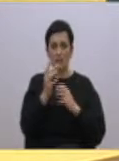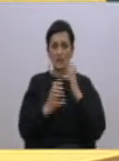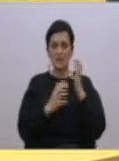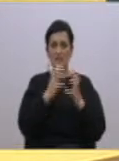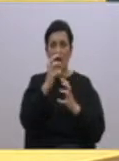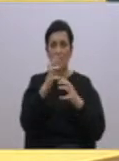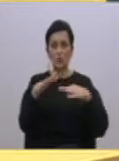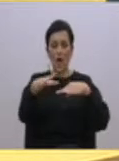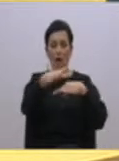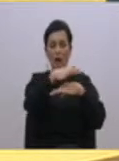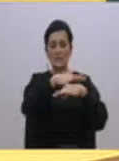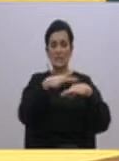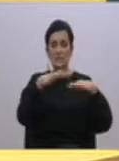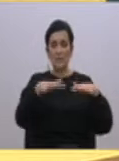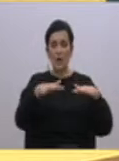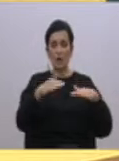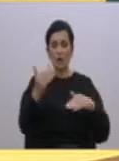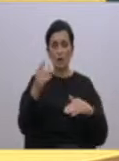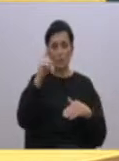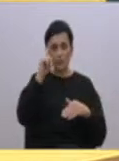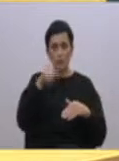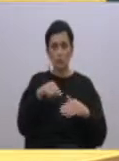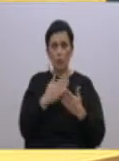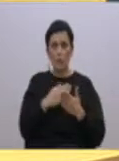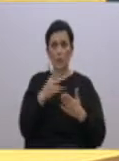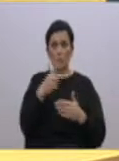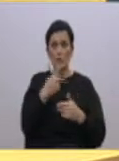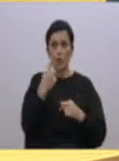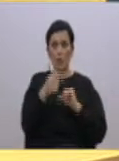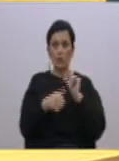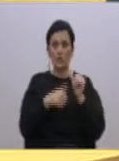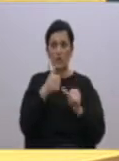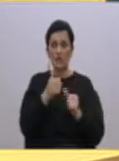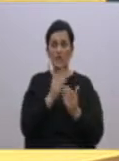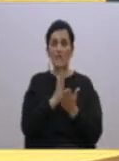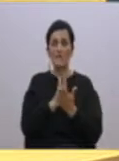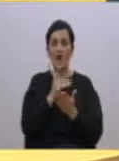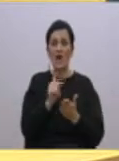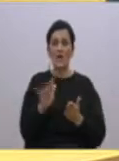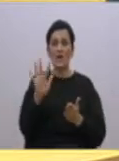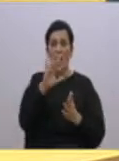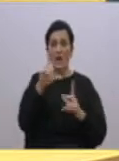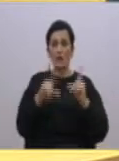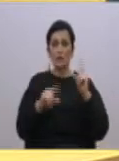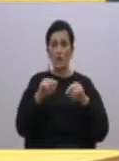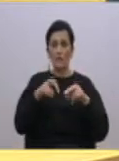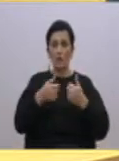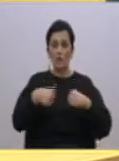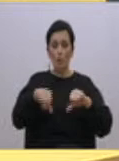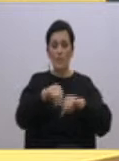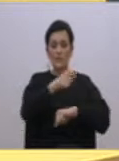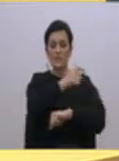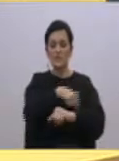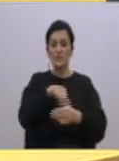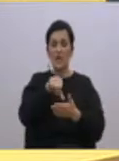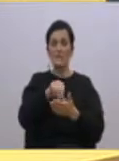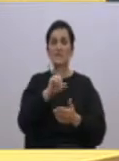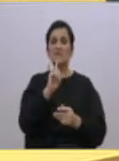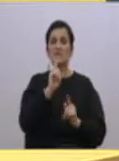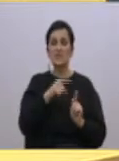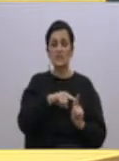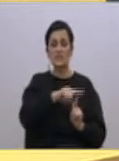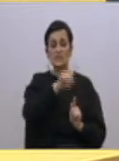ასპარეზზე. როგორც თქვენთვის ცნობილია, 2021 წლიდან ვართ გაერო სტატისტიკის კომისიის წევრი. წლის